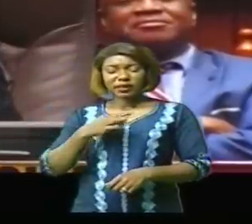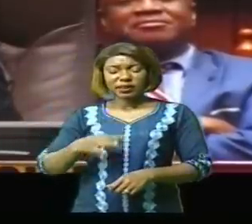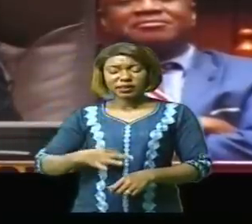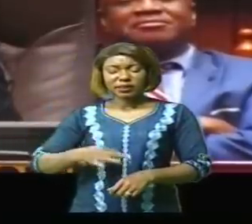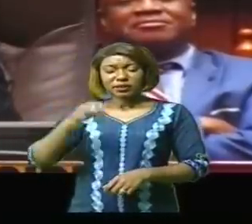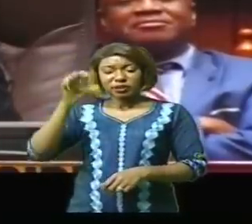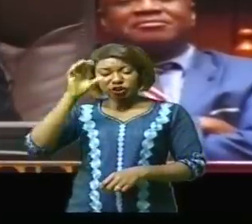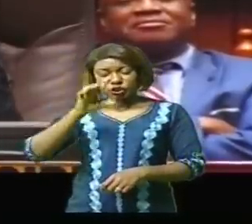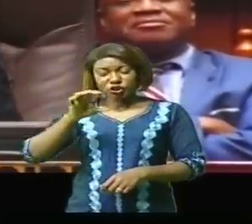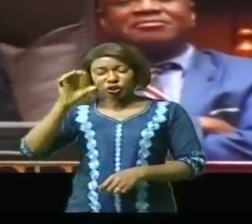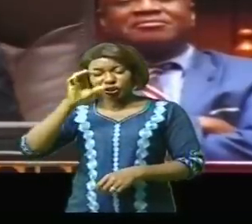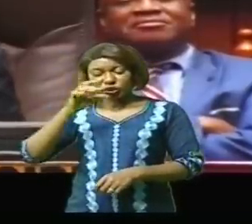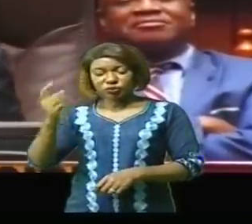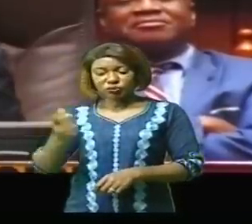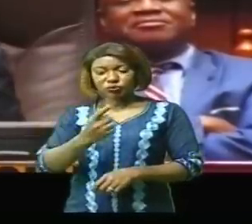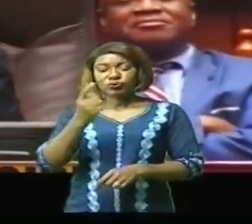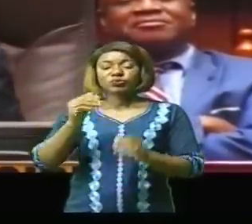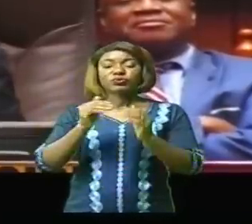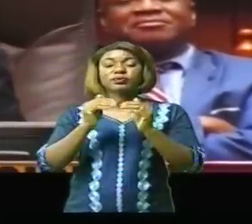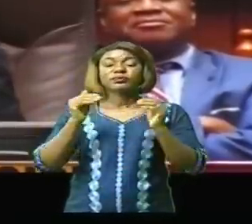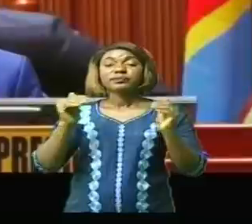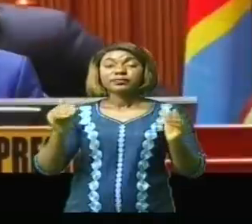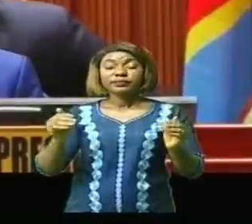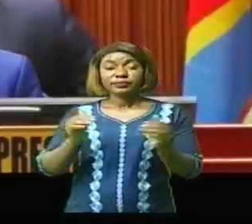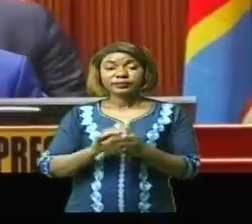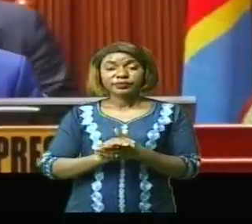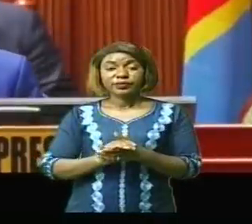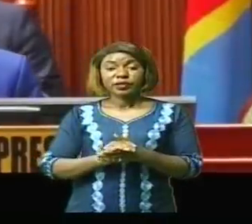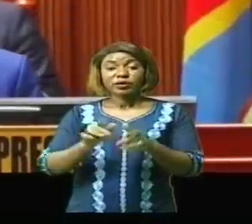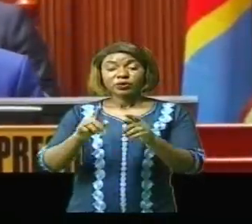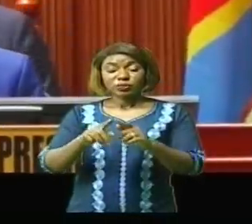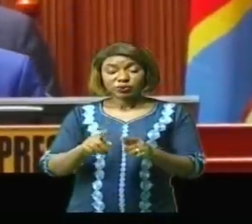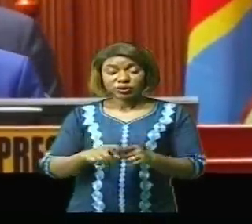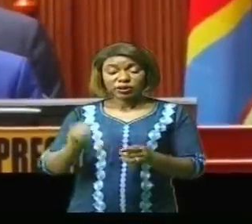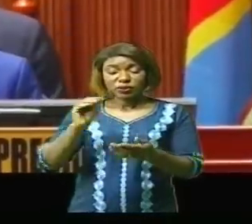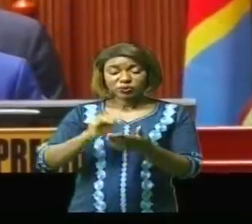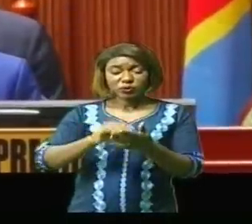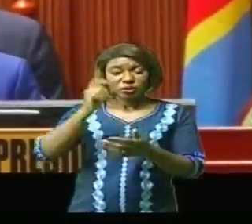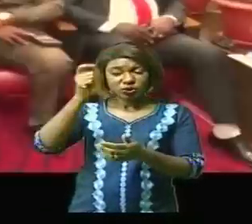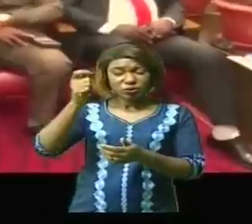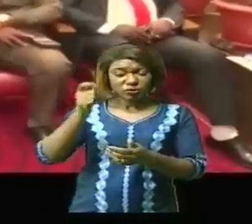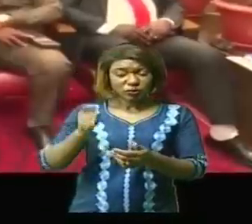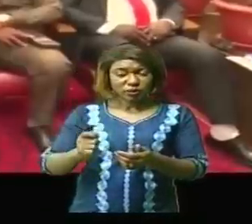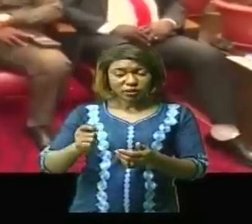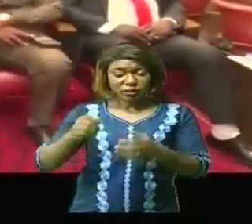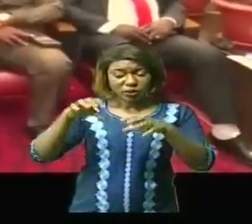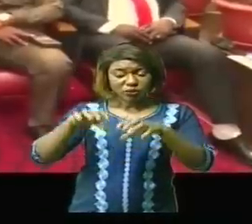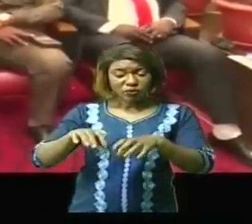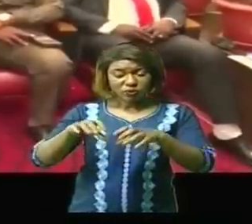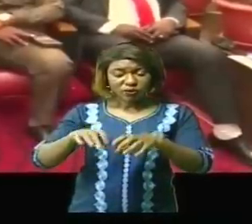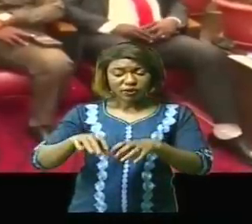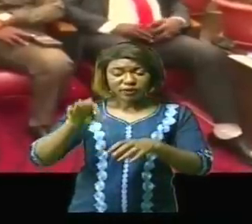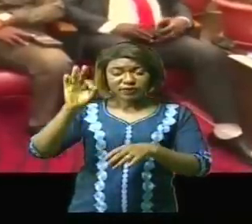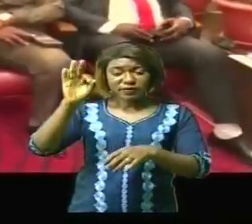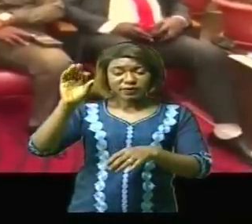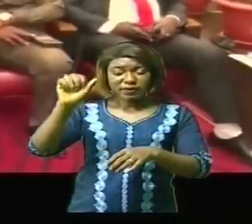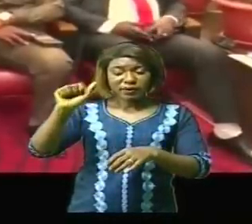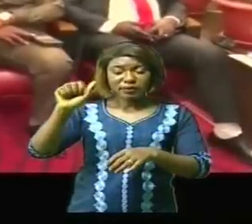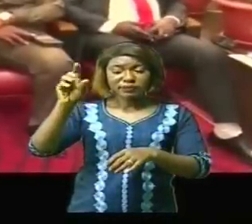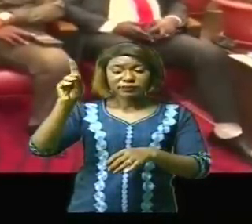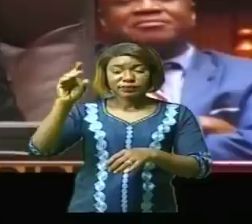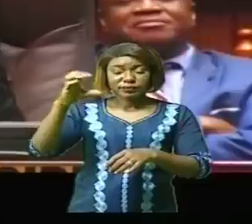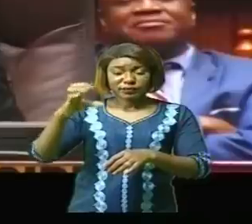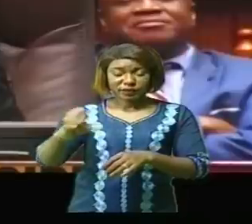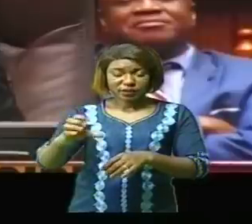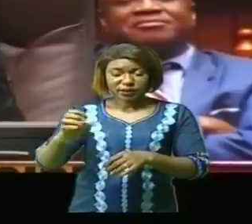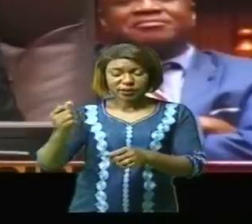Excellence Félix-Antoine Tshisekedi Tshilombo, et les vaillants éléments de nos forces de défense et de sécurité opérant